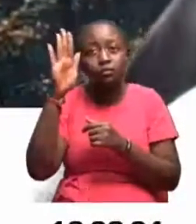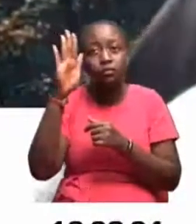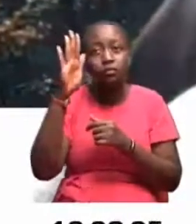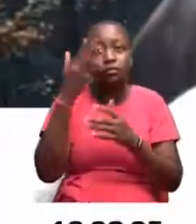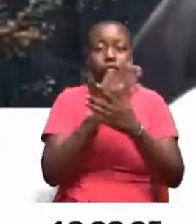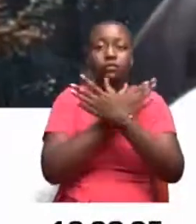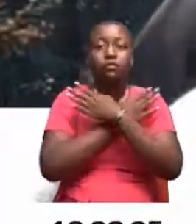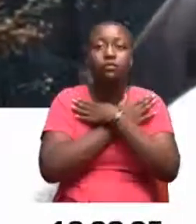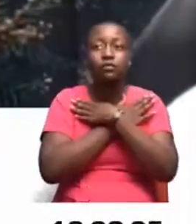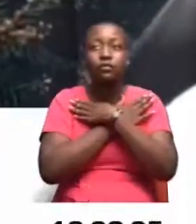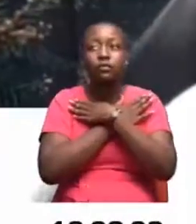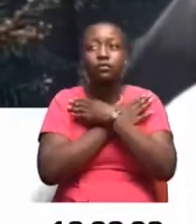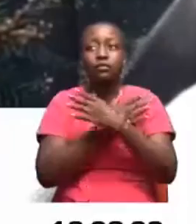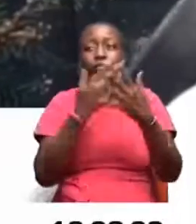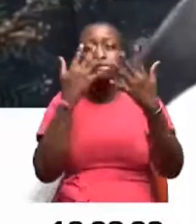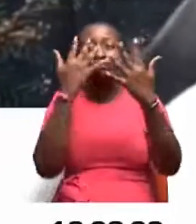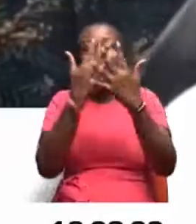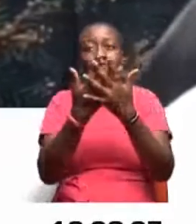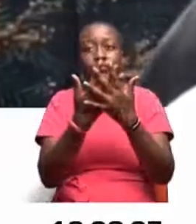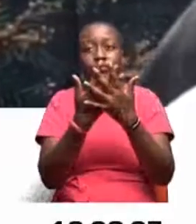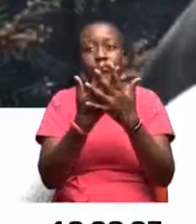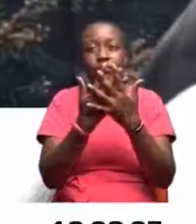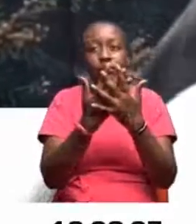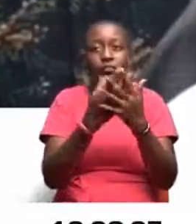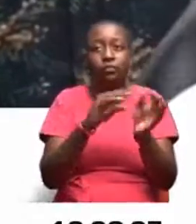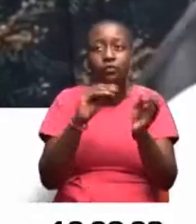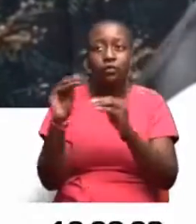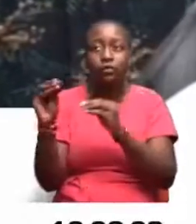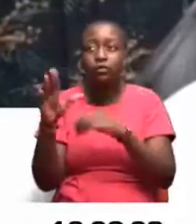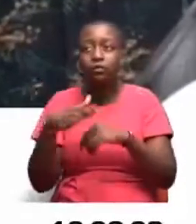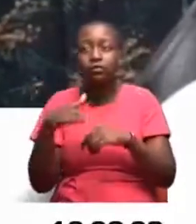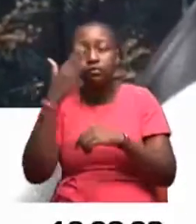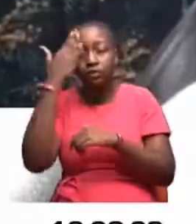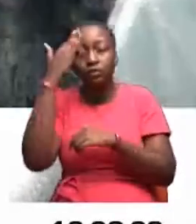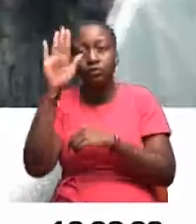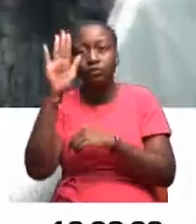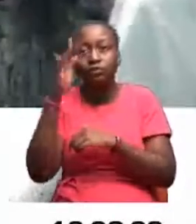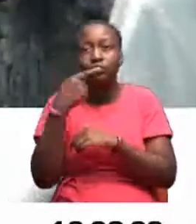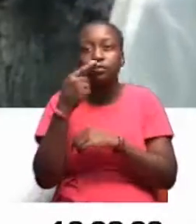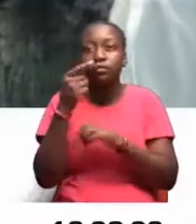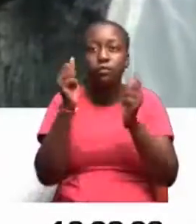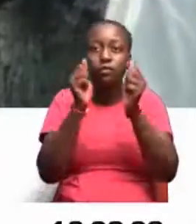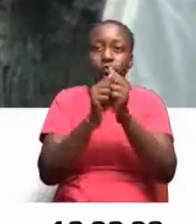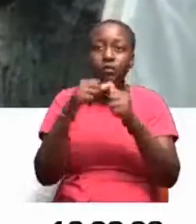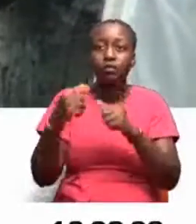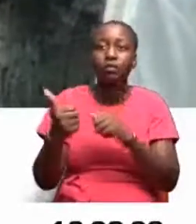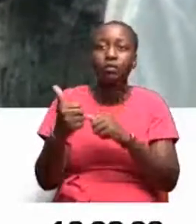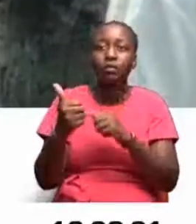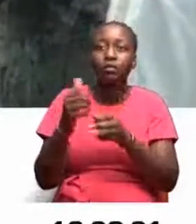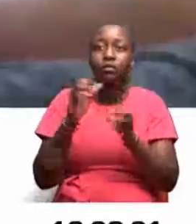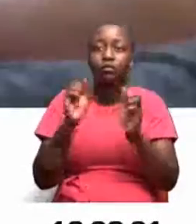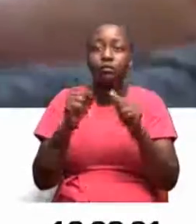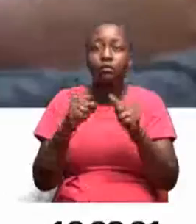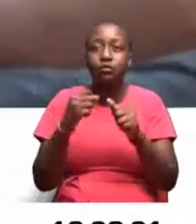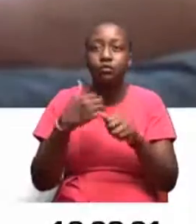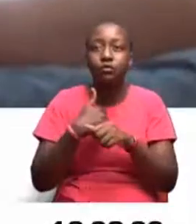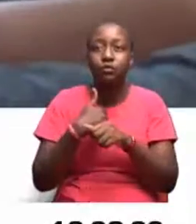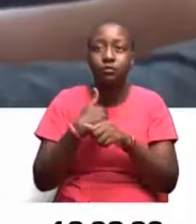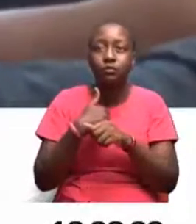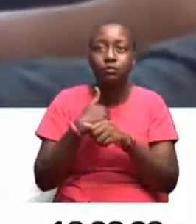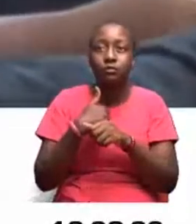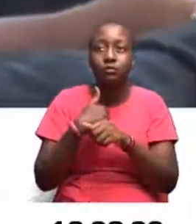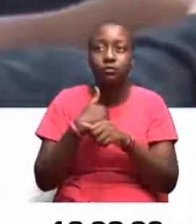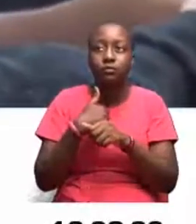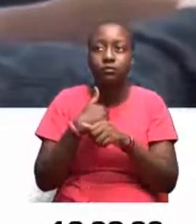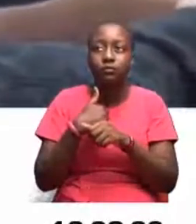sehemu wasioijua, huku akiomba serikali kuwashtaki wenzao 10 waliokamatwa kama watapatikana na mashtaka yoyote. Wakatukamata